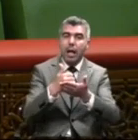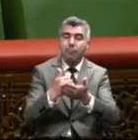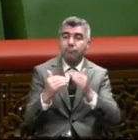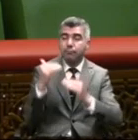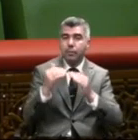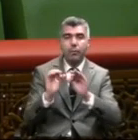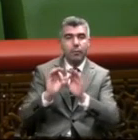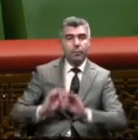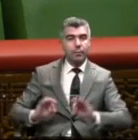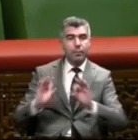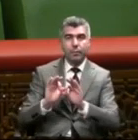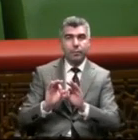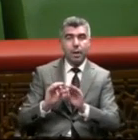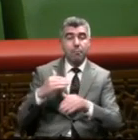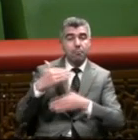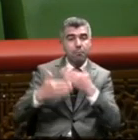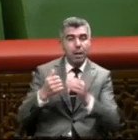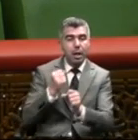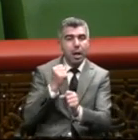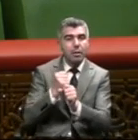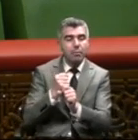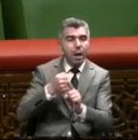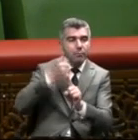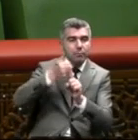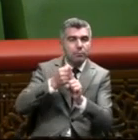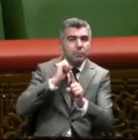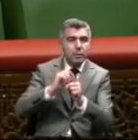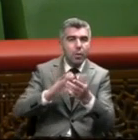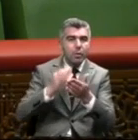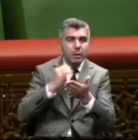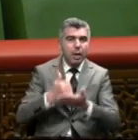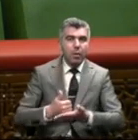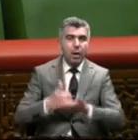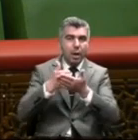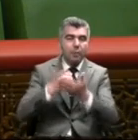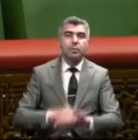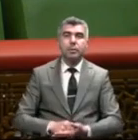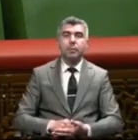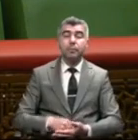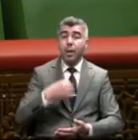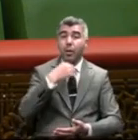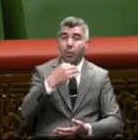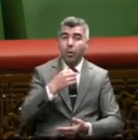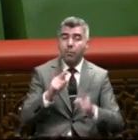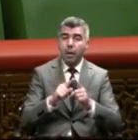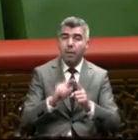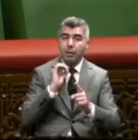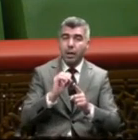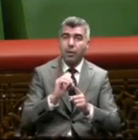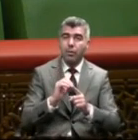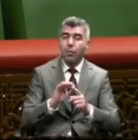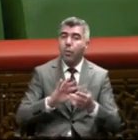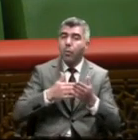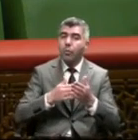فلا يمكن بعد هذا العمل الجاد والمتواصل وتخصيص هذه الاعتمادات ان نقول باننا بلغنا المراد لان